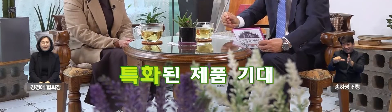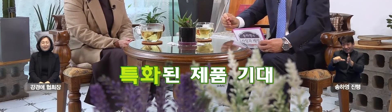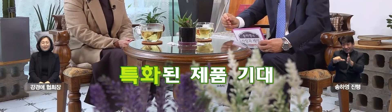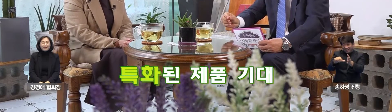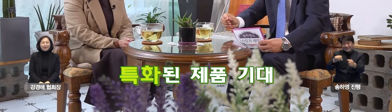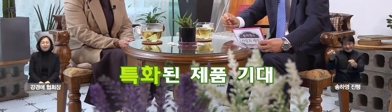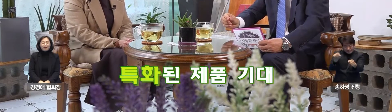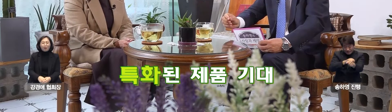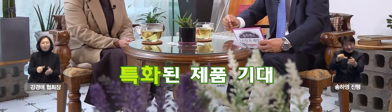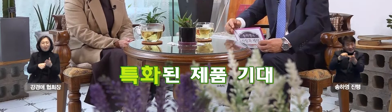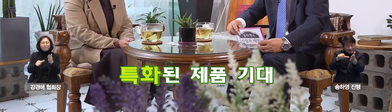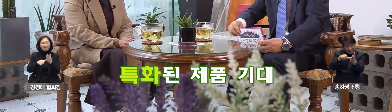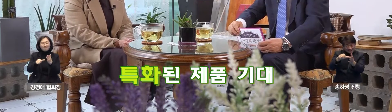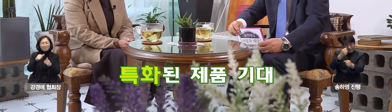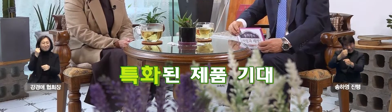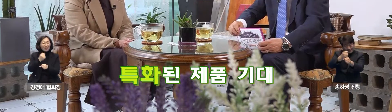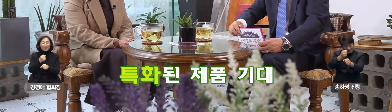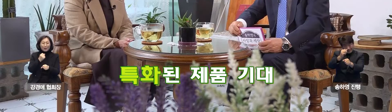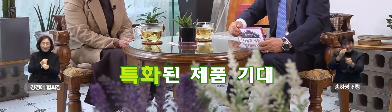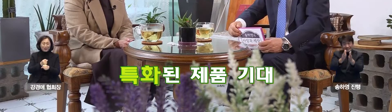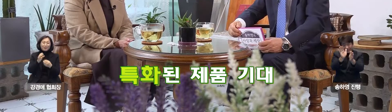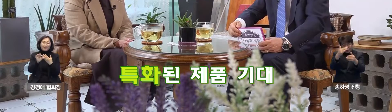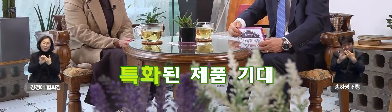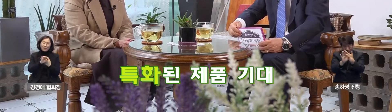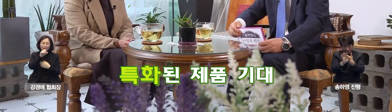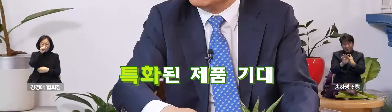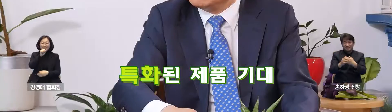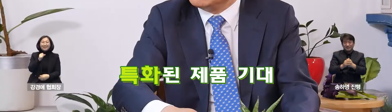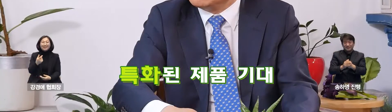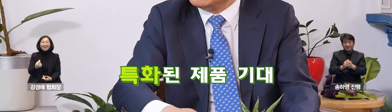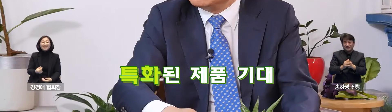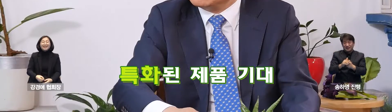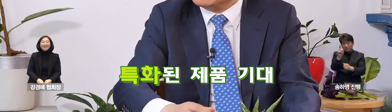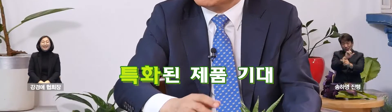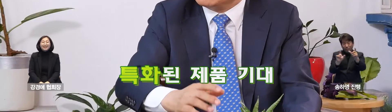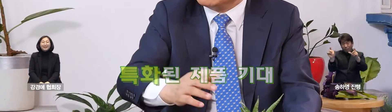특화된 좋겠다. 제품들이 네. 나오기 시작하면 또 한번 대대적으로 뭐